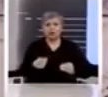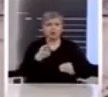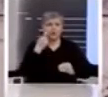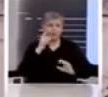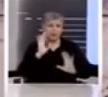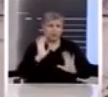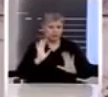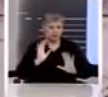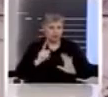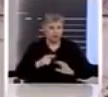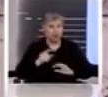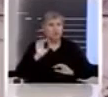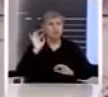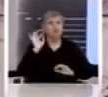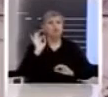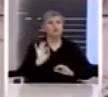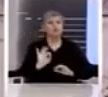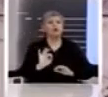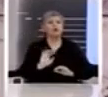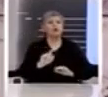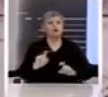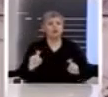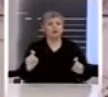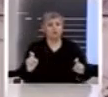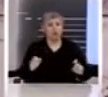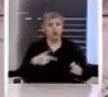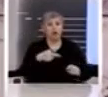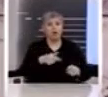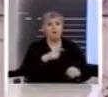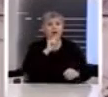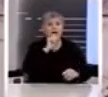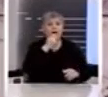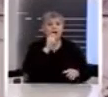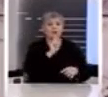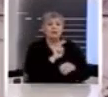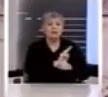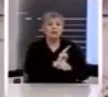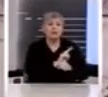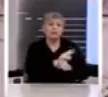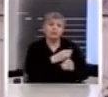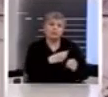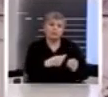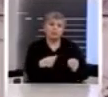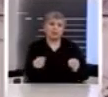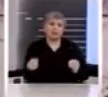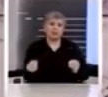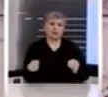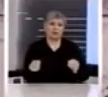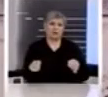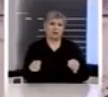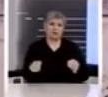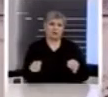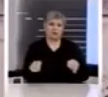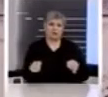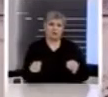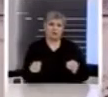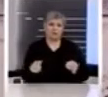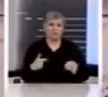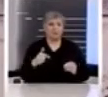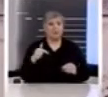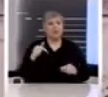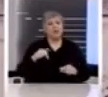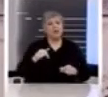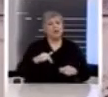ο στόχος, η δημοποίηση. Μοιράστηκαν τα απόρριτα έγγραφα. Πιστεύω πως διαφυλάξαμε τη